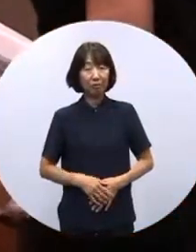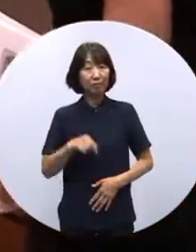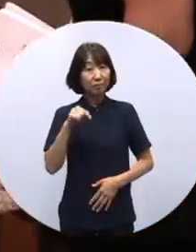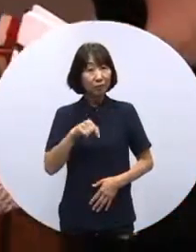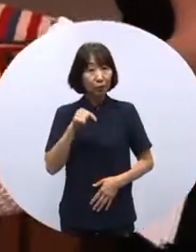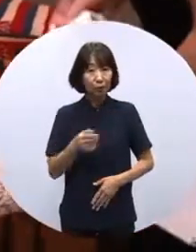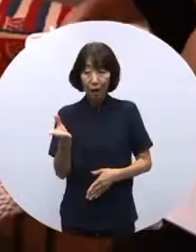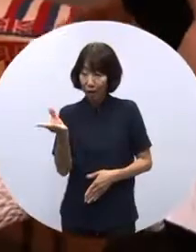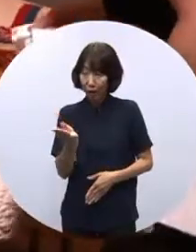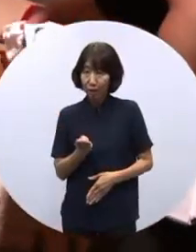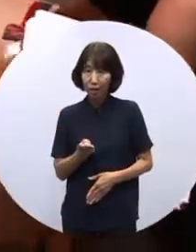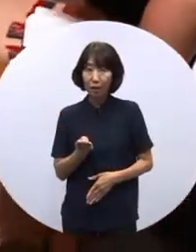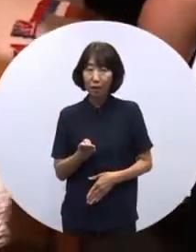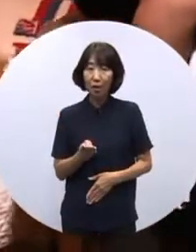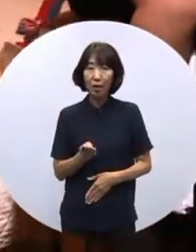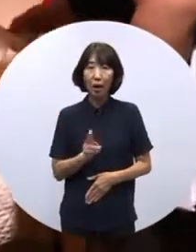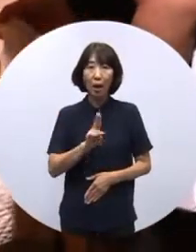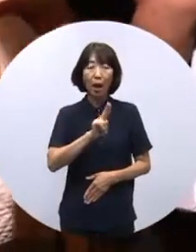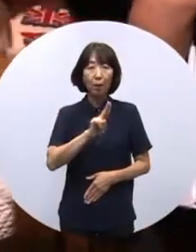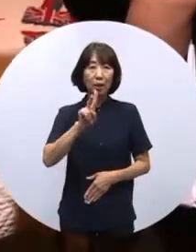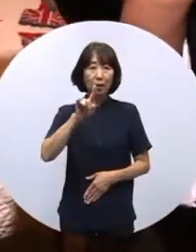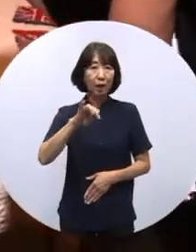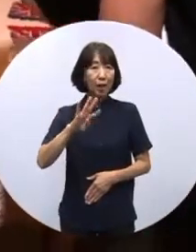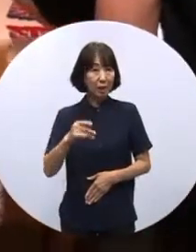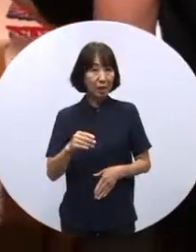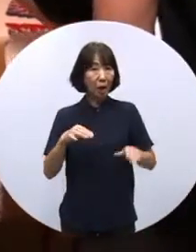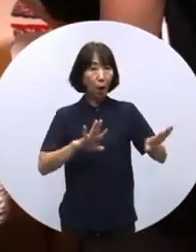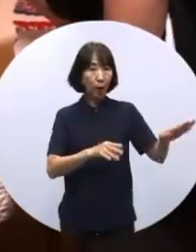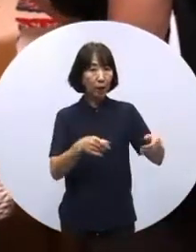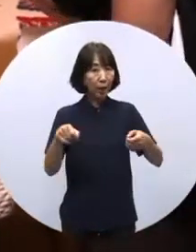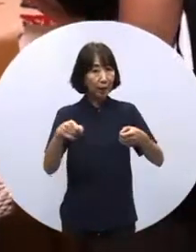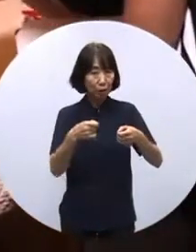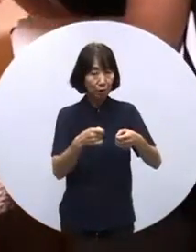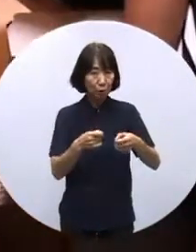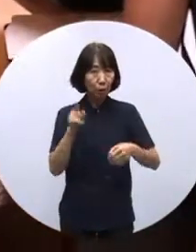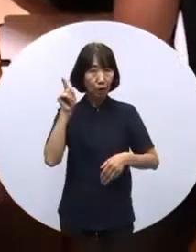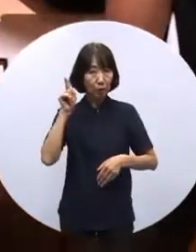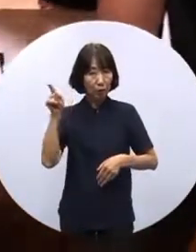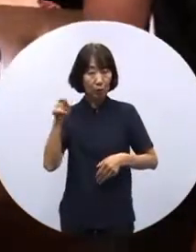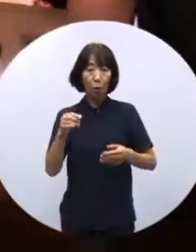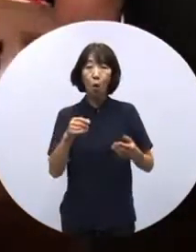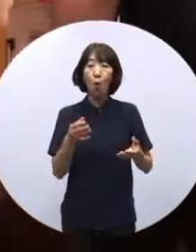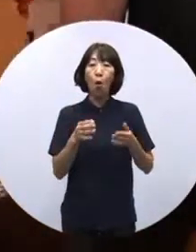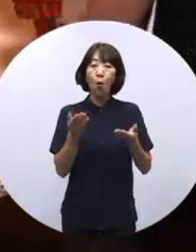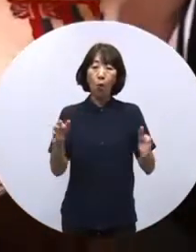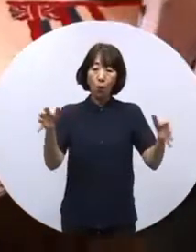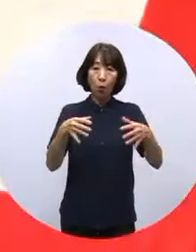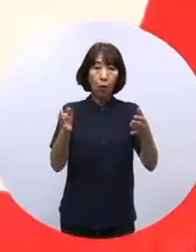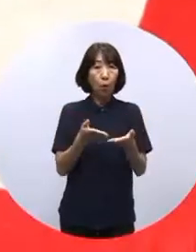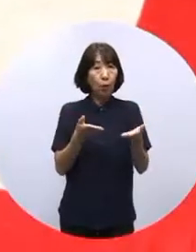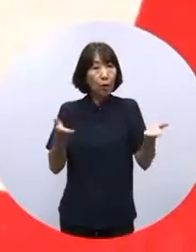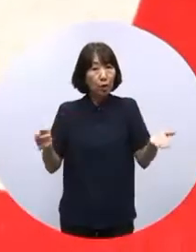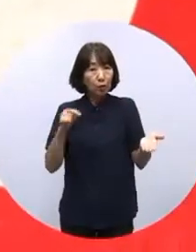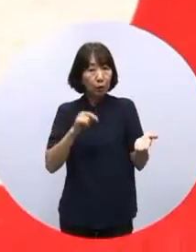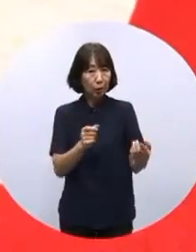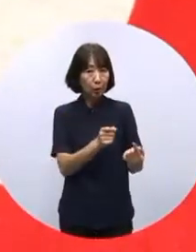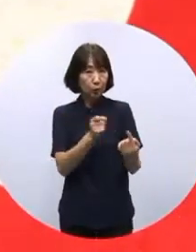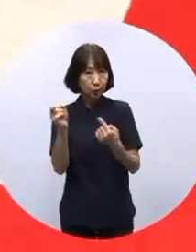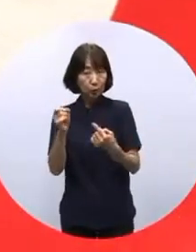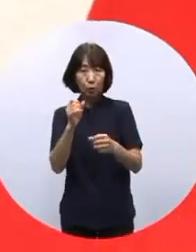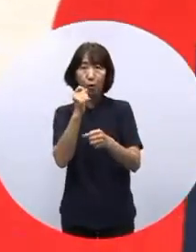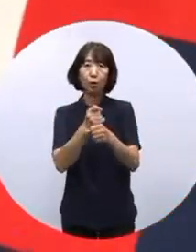美術館に貸し出されたヴィンテージハワイアンキルトは、ホノルル美術館のコレクションの中でもよりすぐりの作